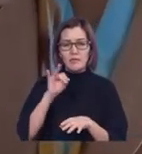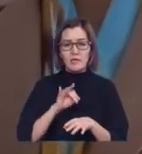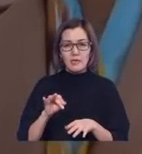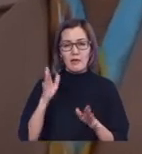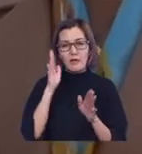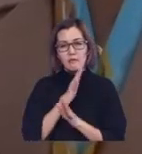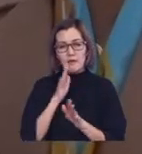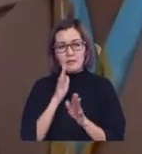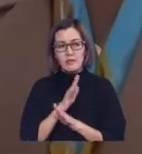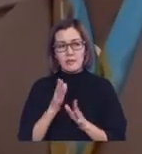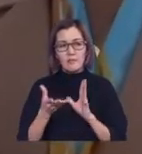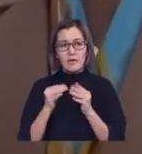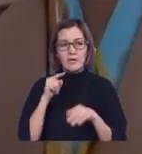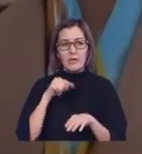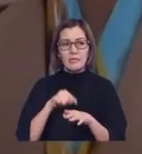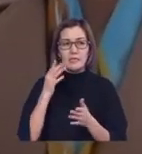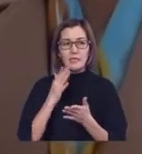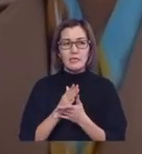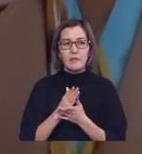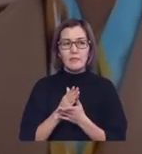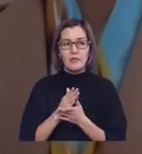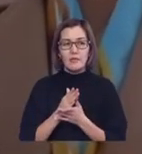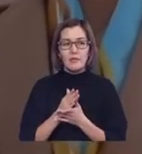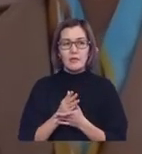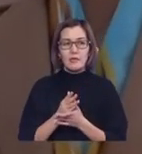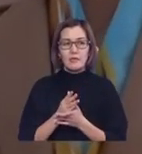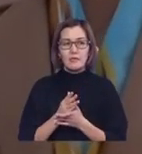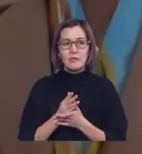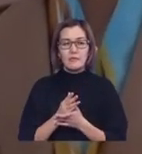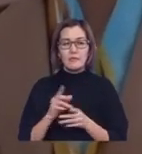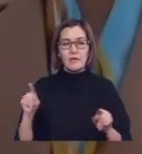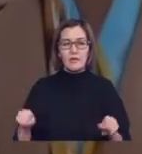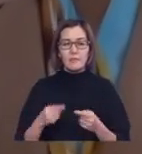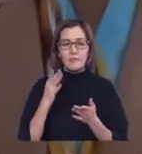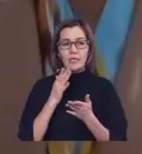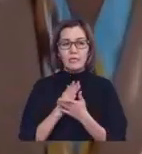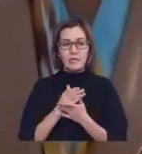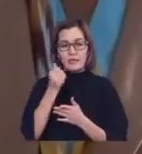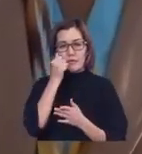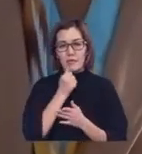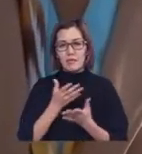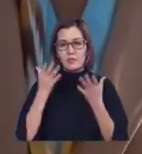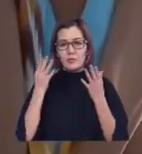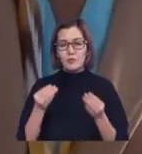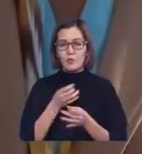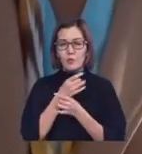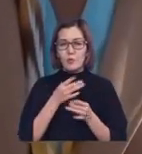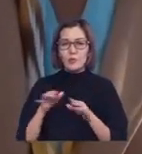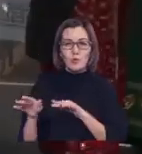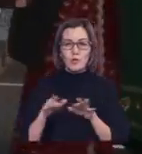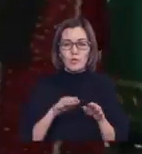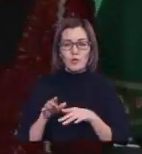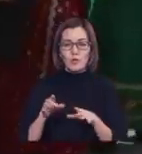тағдыры, менталитетіне әсер етіп, ортақ құндылықтар мен мұраттарды қалыптастырған. Алғыс күні мәдени әртүрлі